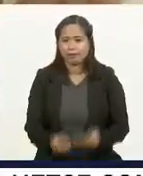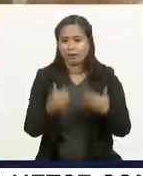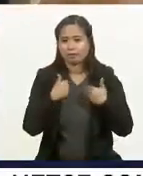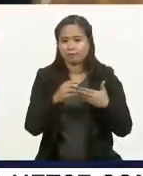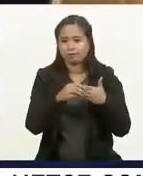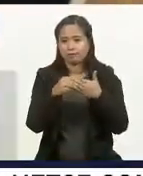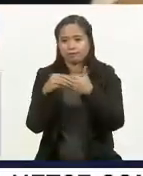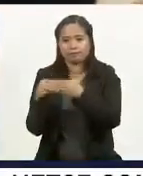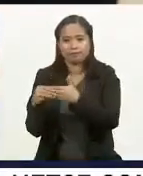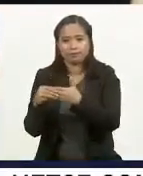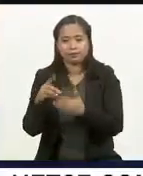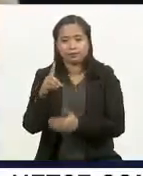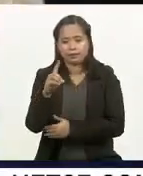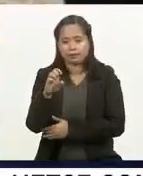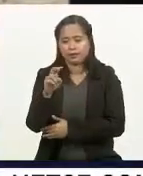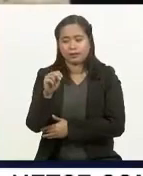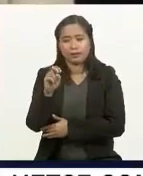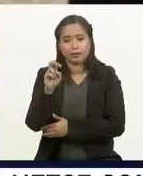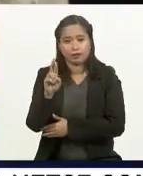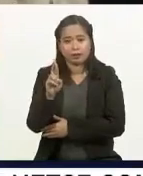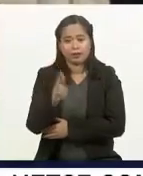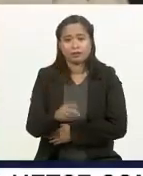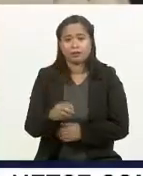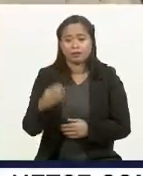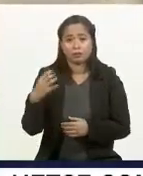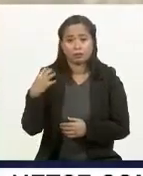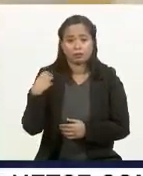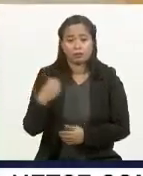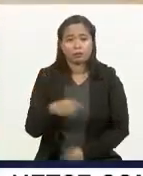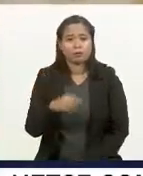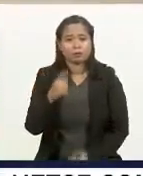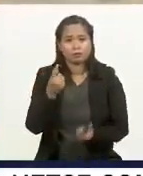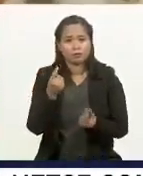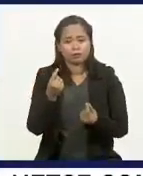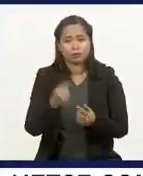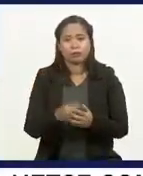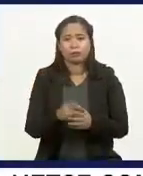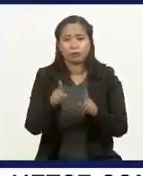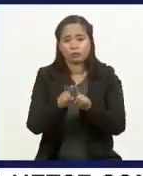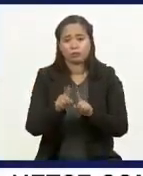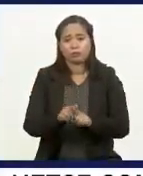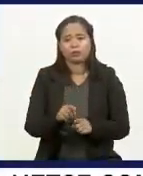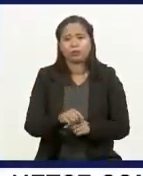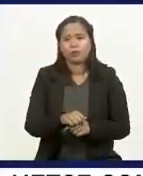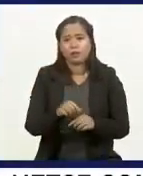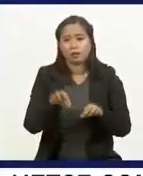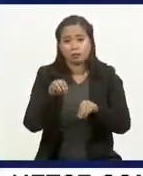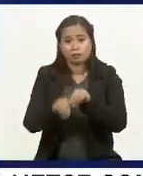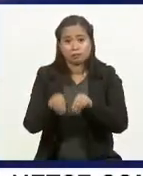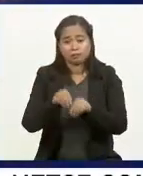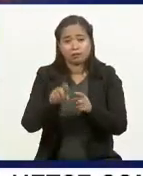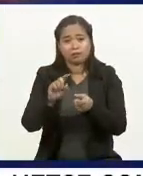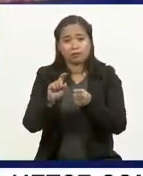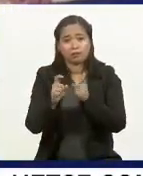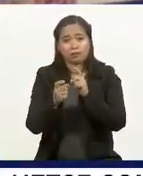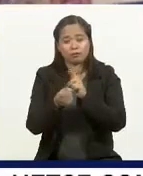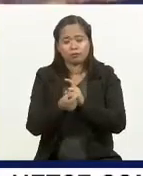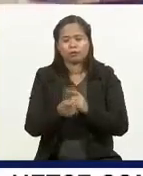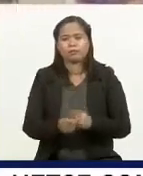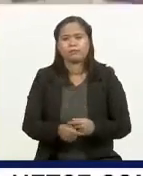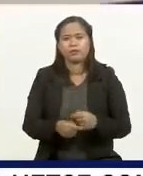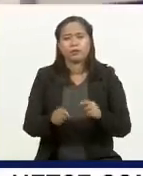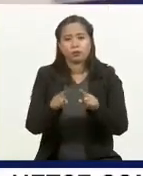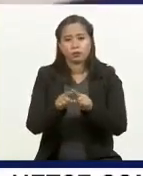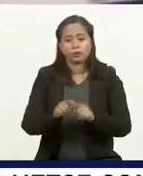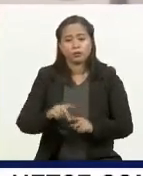Pinangunahan ni DENR Secretary Antonia Loizaga, Agrarian Reform Secretary Conrado Estrella III at 2nd